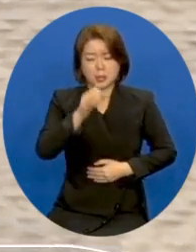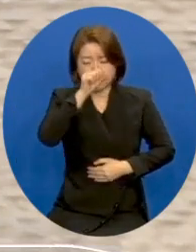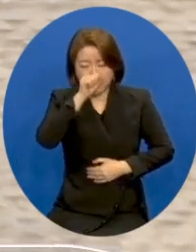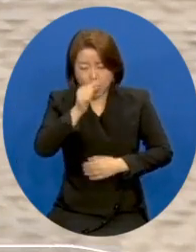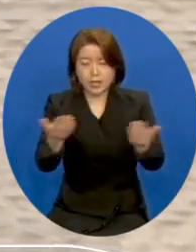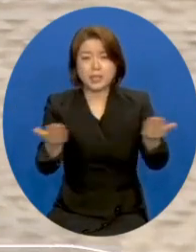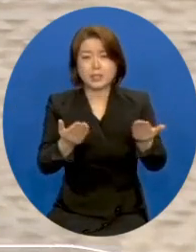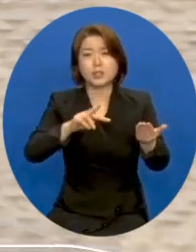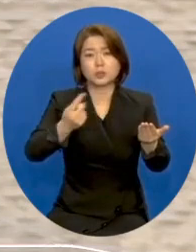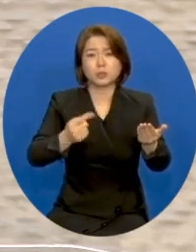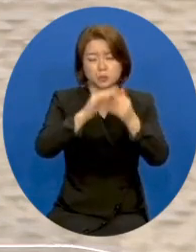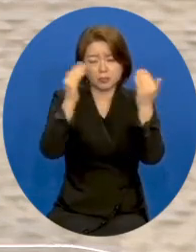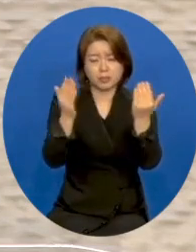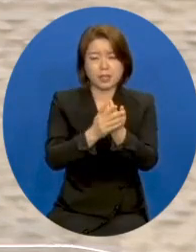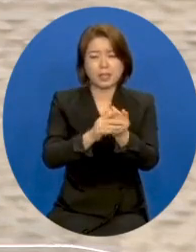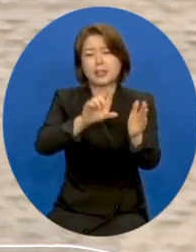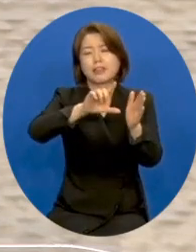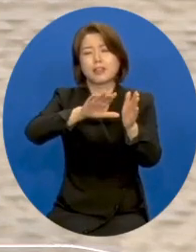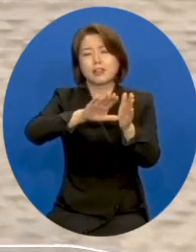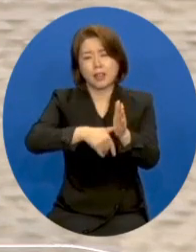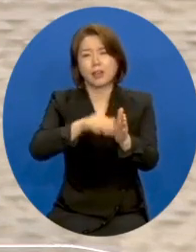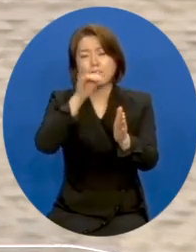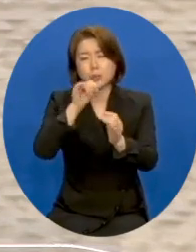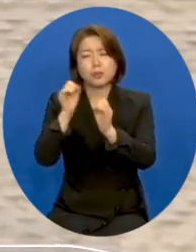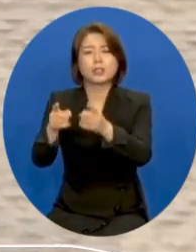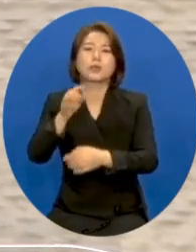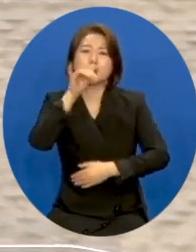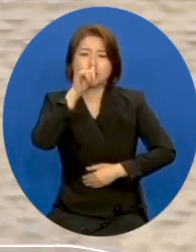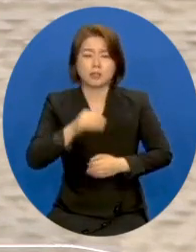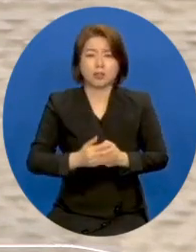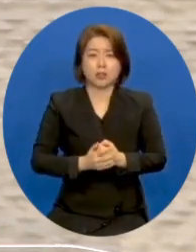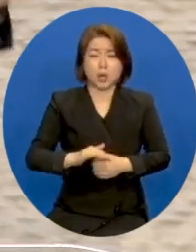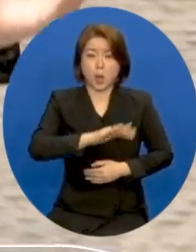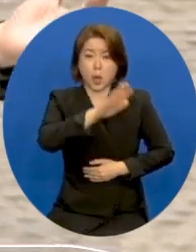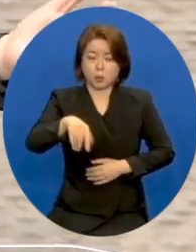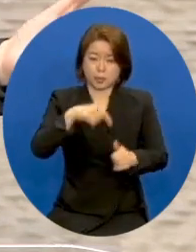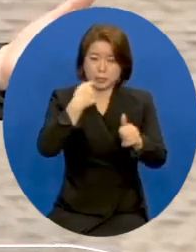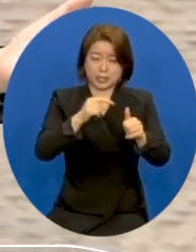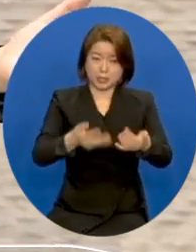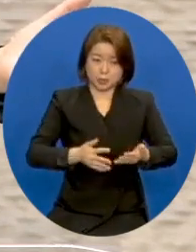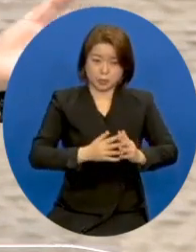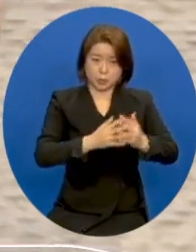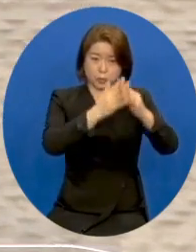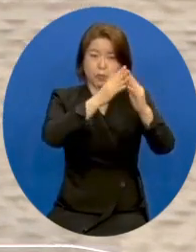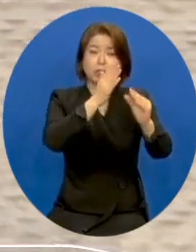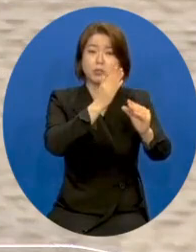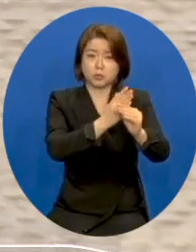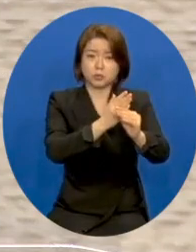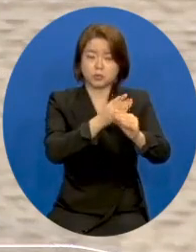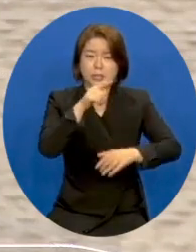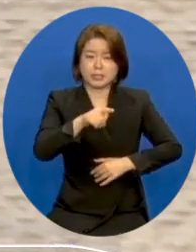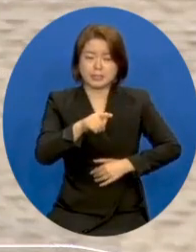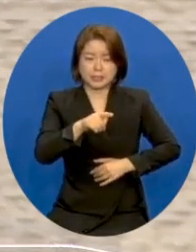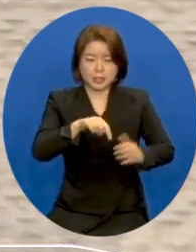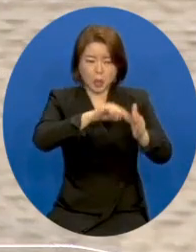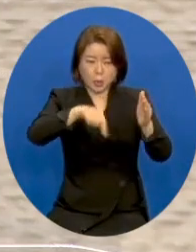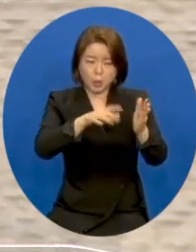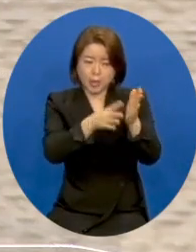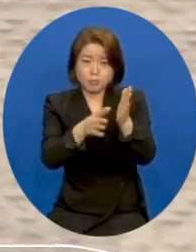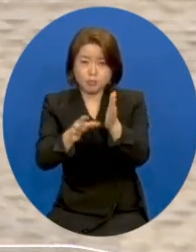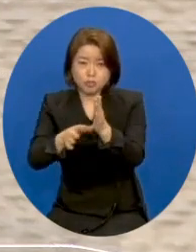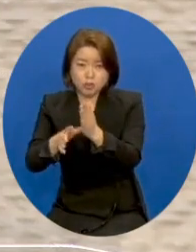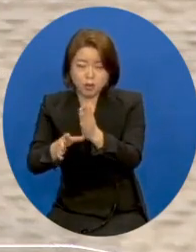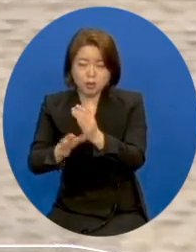다 기회가 있습니다. 우리 교육관 이제 완공되어 가는 때 그 비품 하나라도